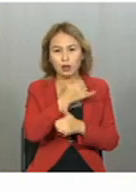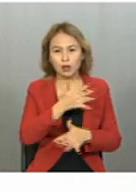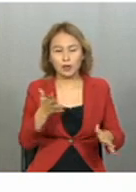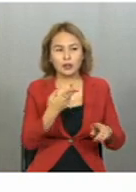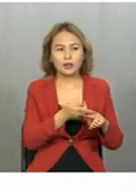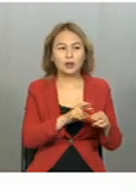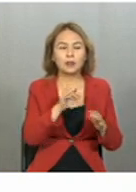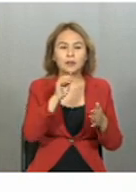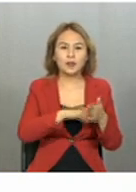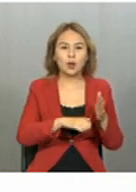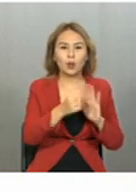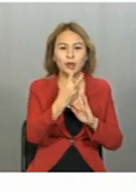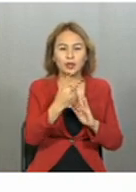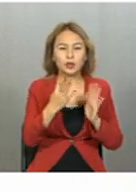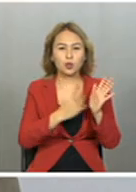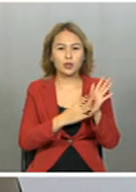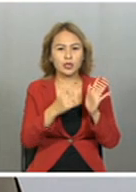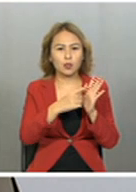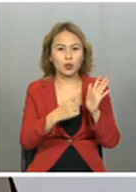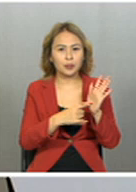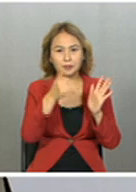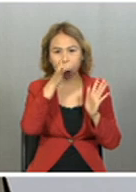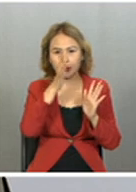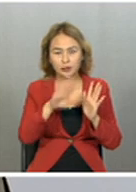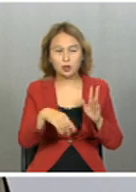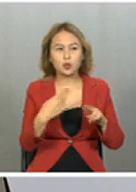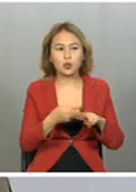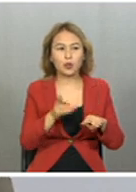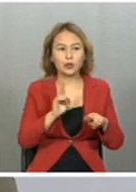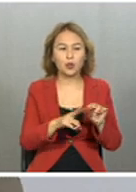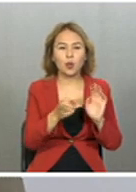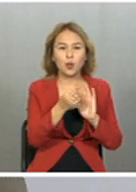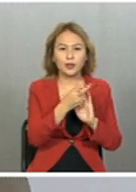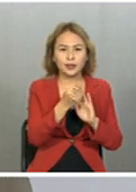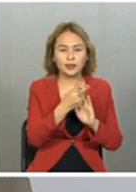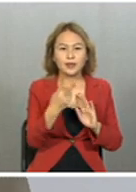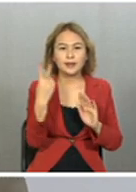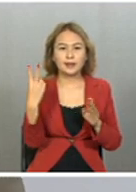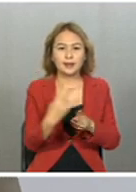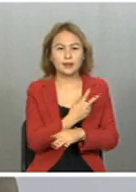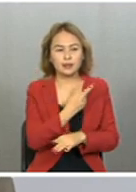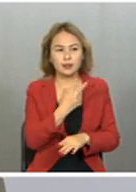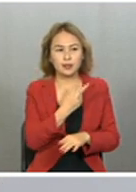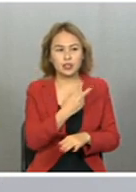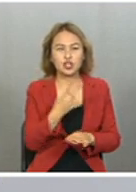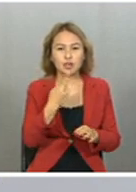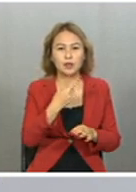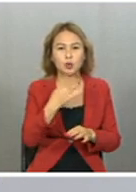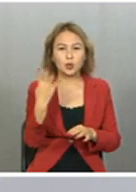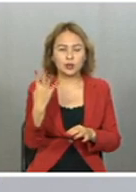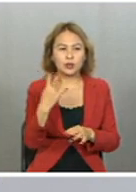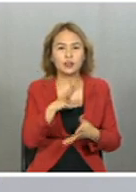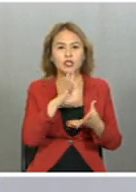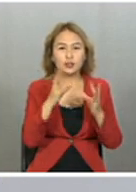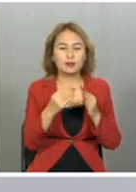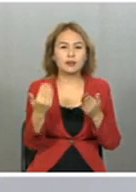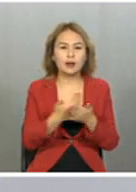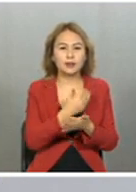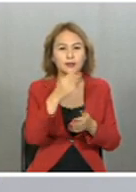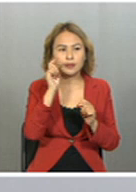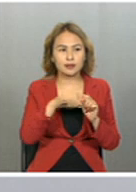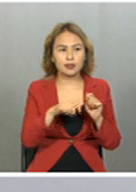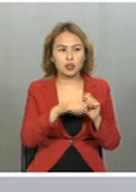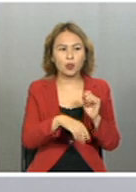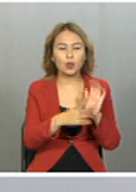12 9-ға бөлінбейді. Ондай жағдайда 12-ні 2 еселейміз, 24. Тағы тексерейік, 24